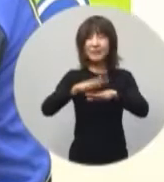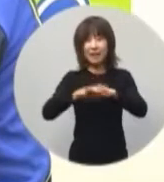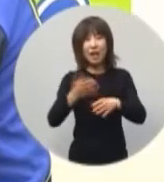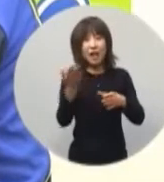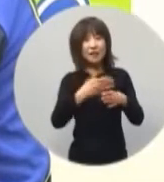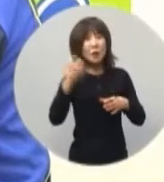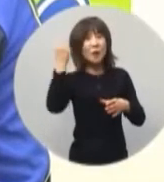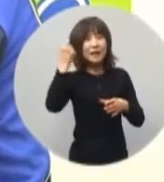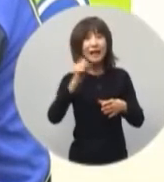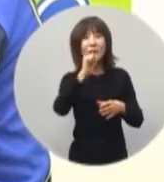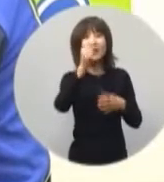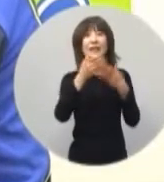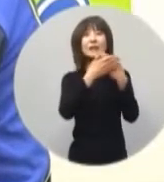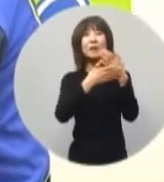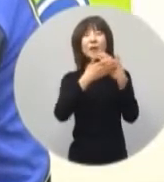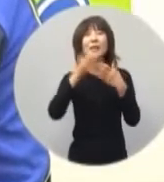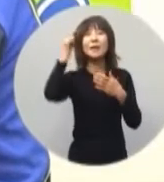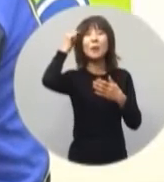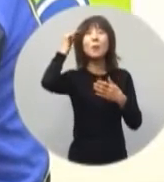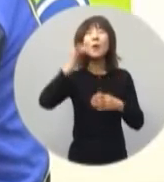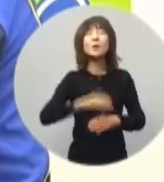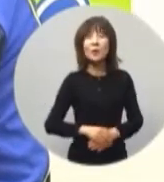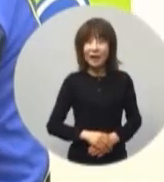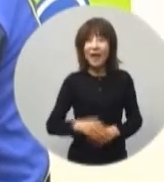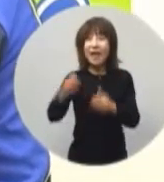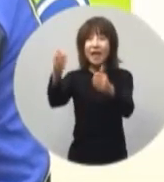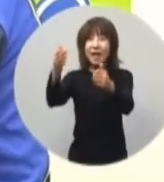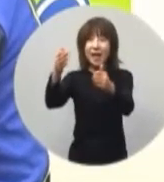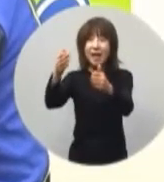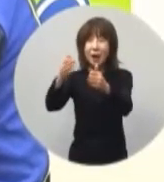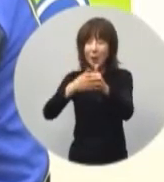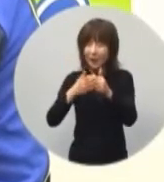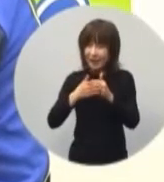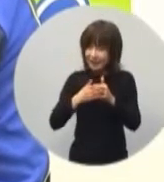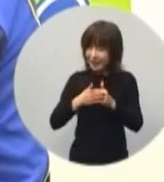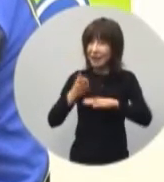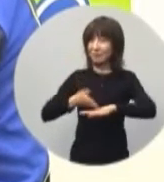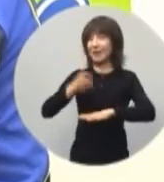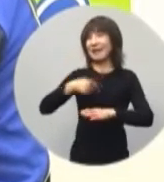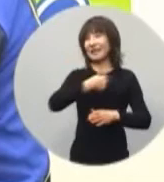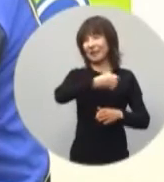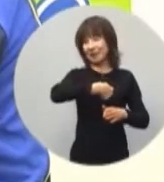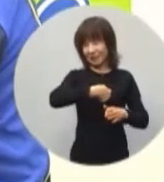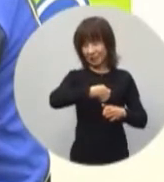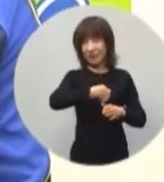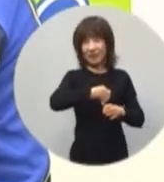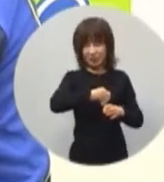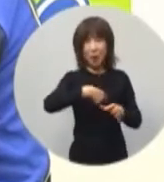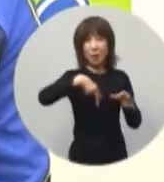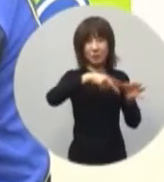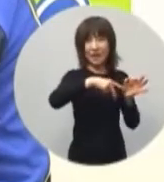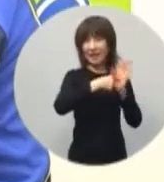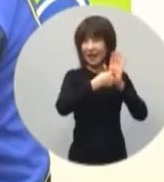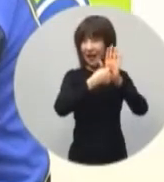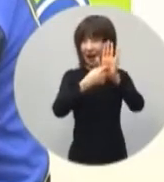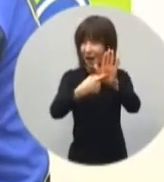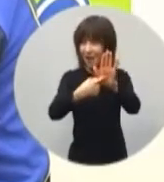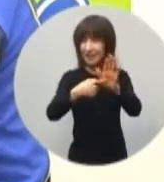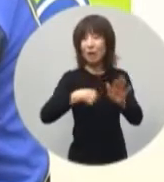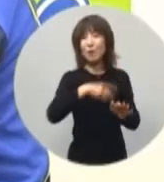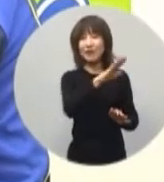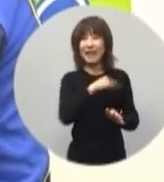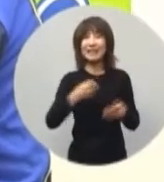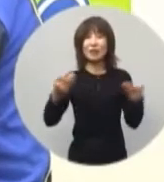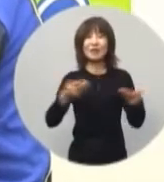のいいところだと思うので、応援してくださってるっていうことに感謝の気持ちをプレーで表すっていうことが僕たちの仕事だと思う